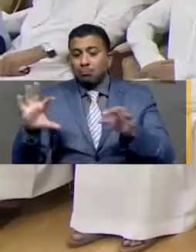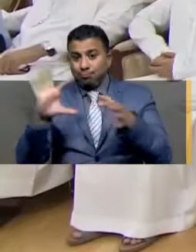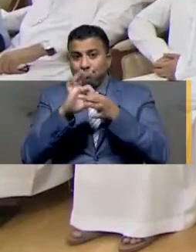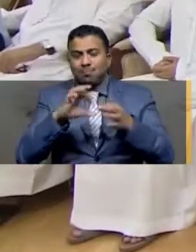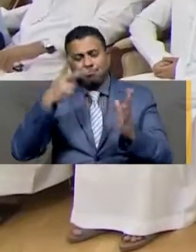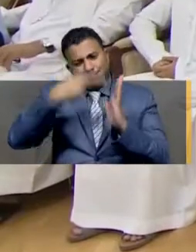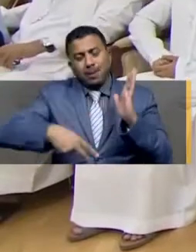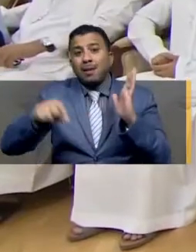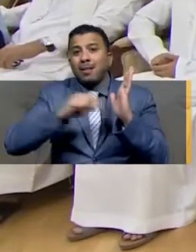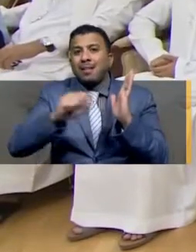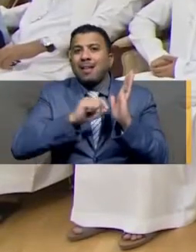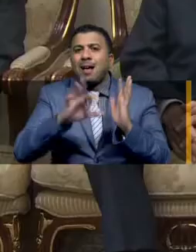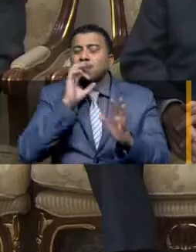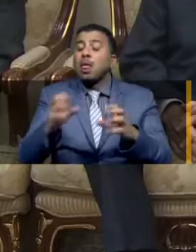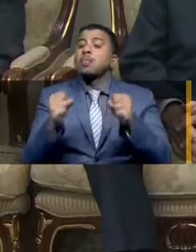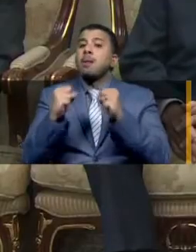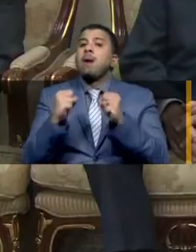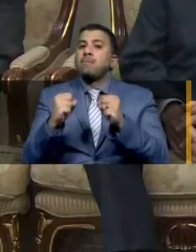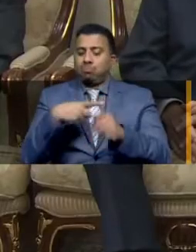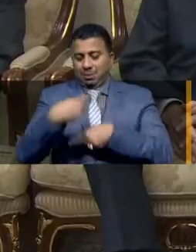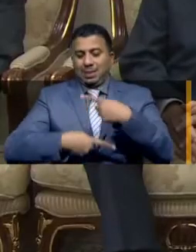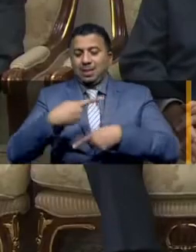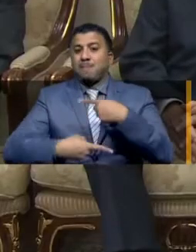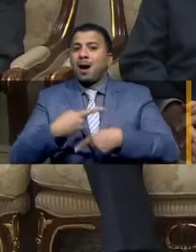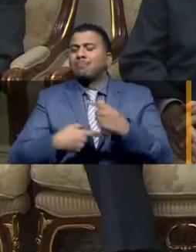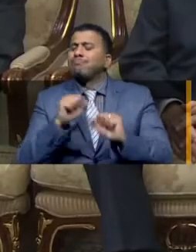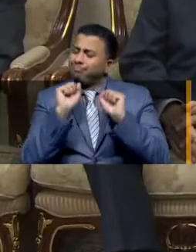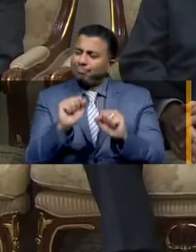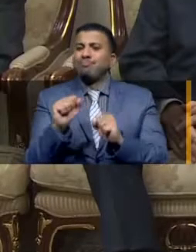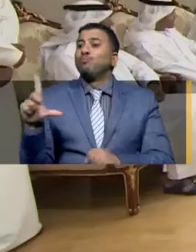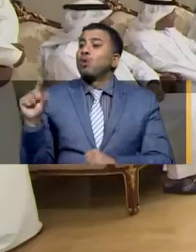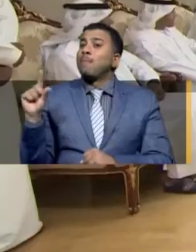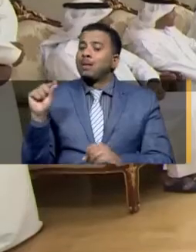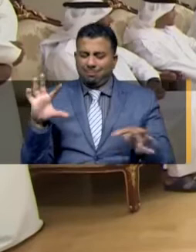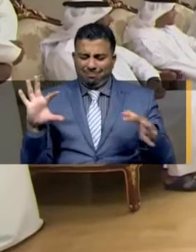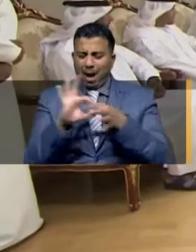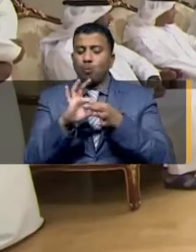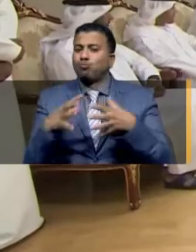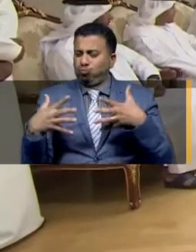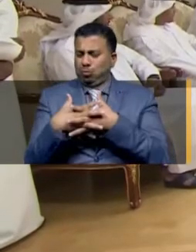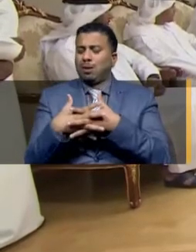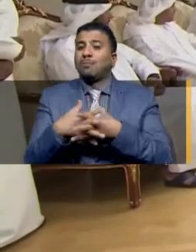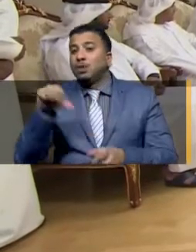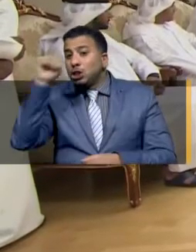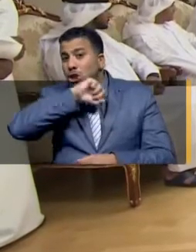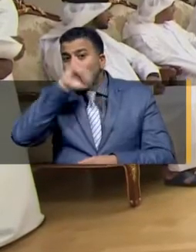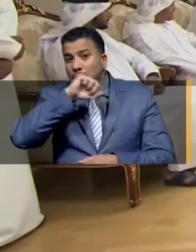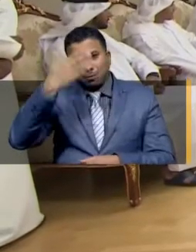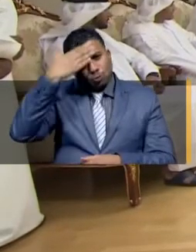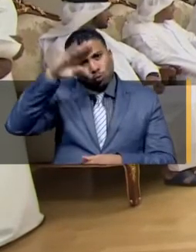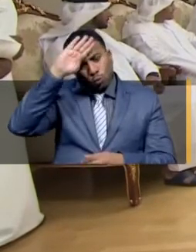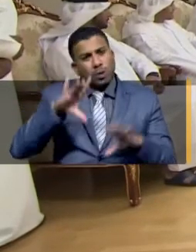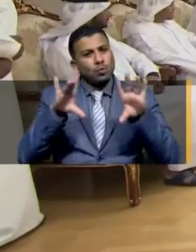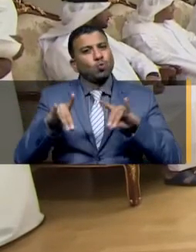التي تم توقيعها ضمانا لاستمرار العلاقة المتميزة والتعاون المشترك بين الإمارة وولاية